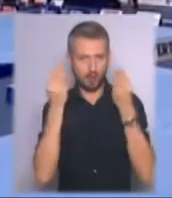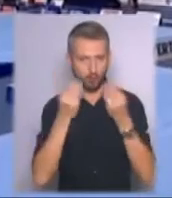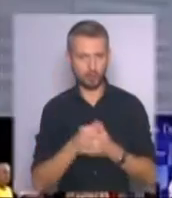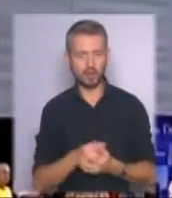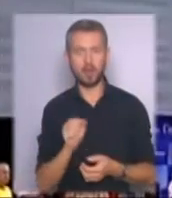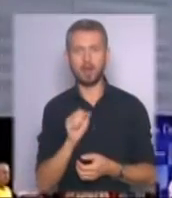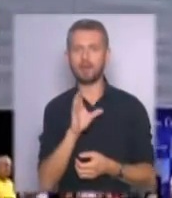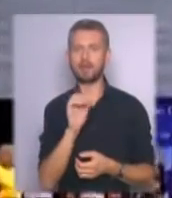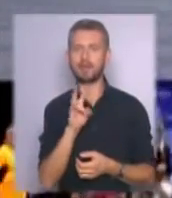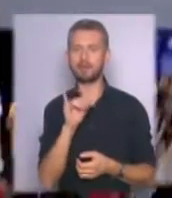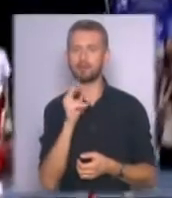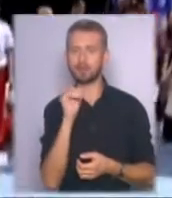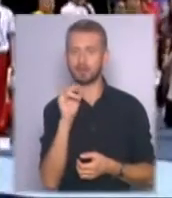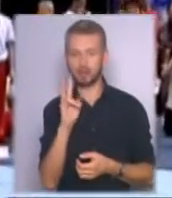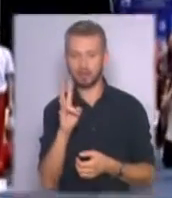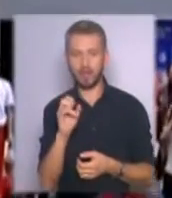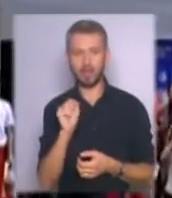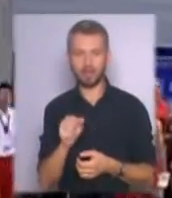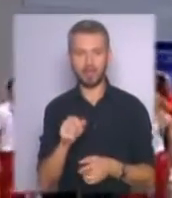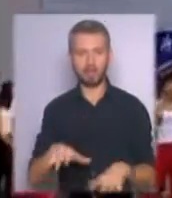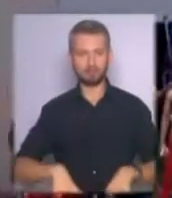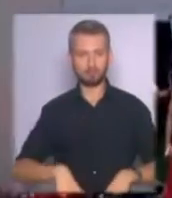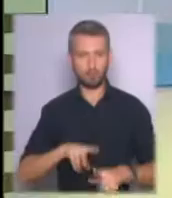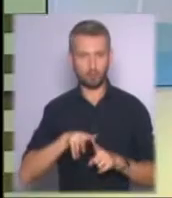Андрій Сєнічкін у вправах на коні виграв бронзу.